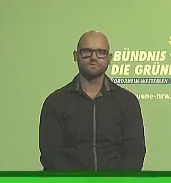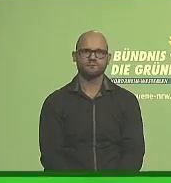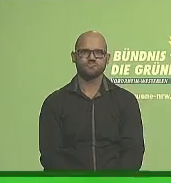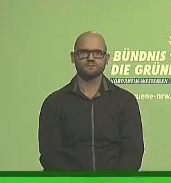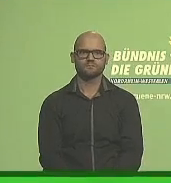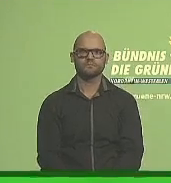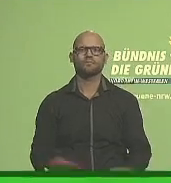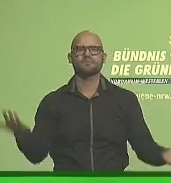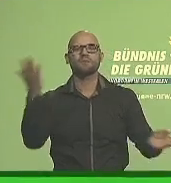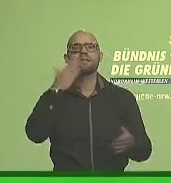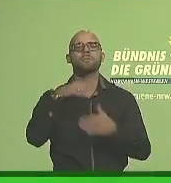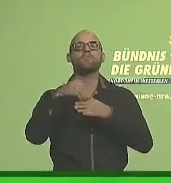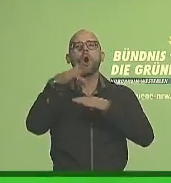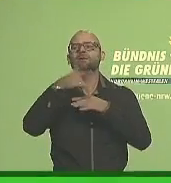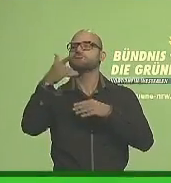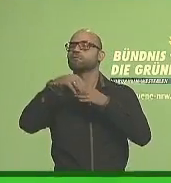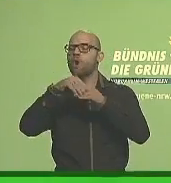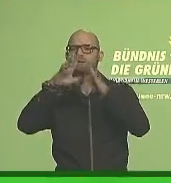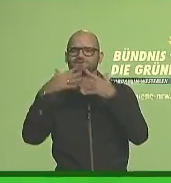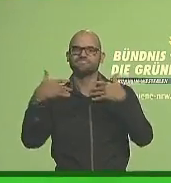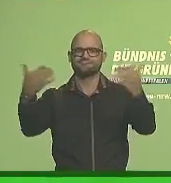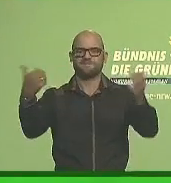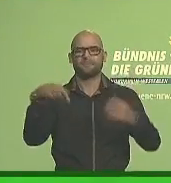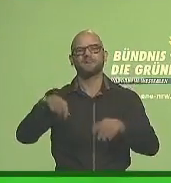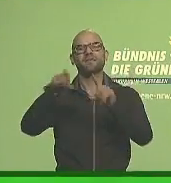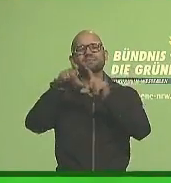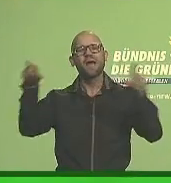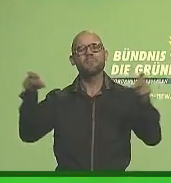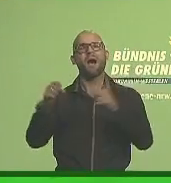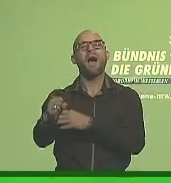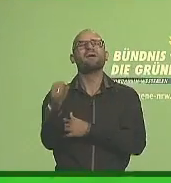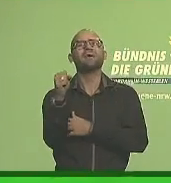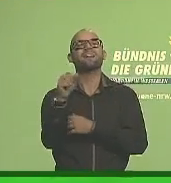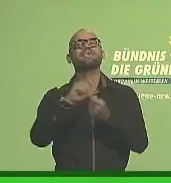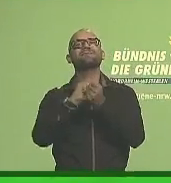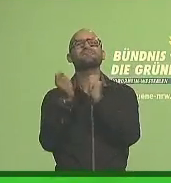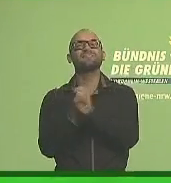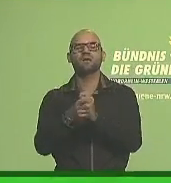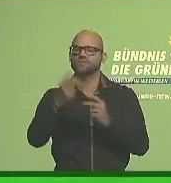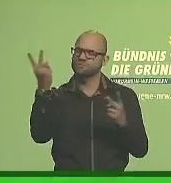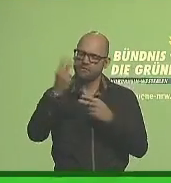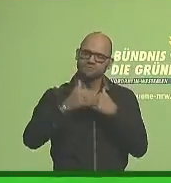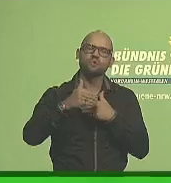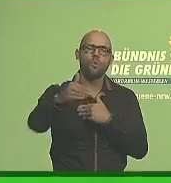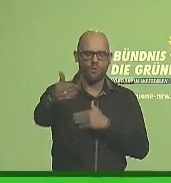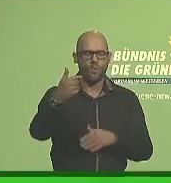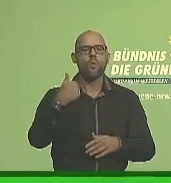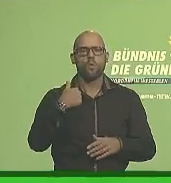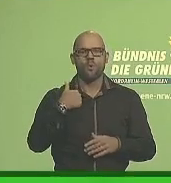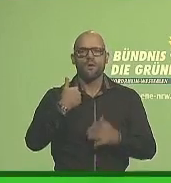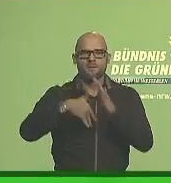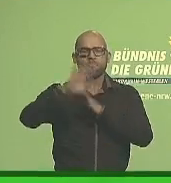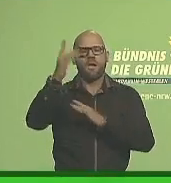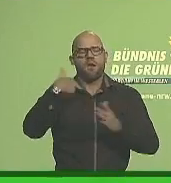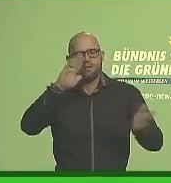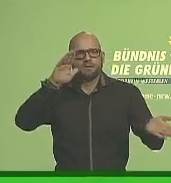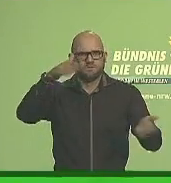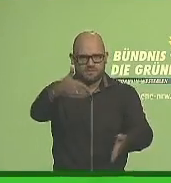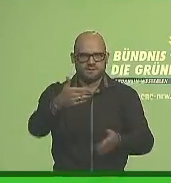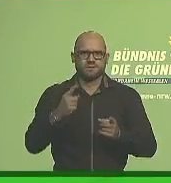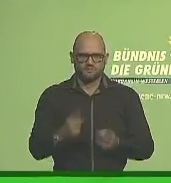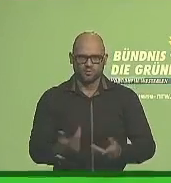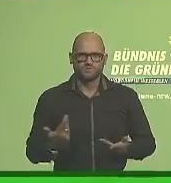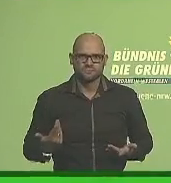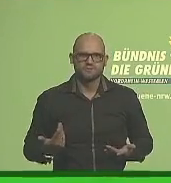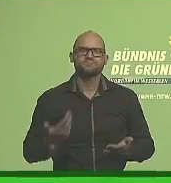das Thema wird uns im Wahlkampf beschäftigen. Und so richtig die Energiewende ist, genauso wichtig ist, dass sie sozial und fair ausgestaltet ist.